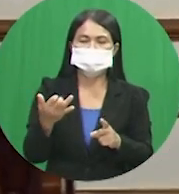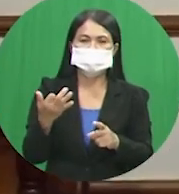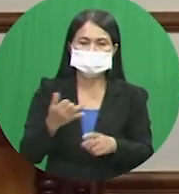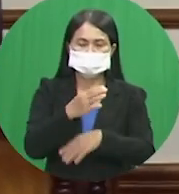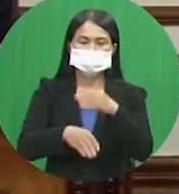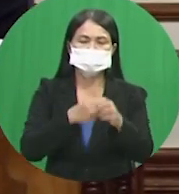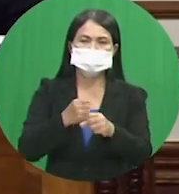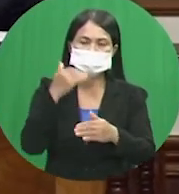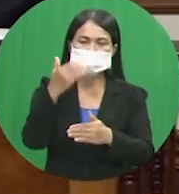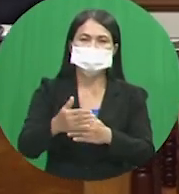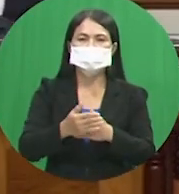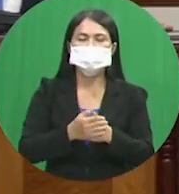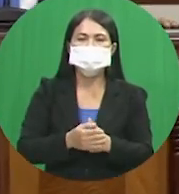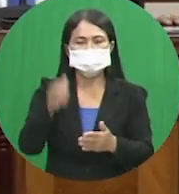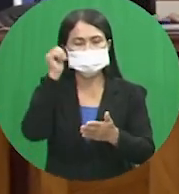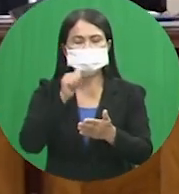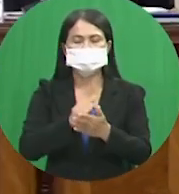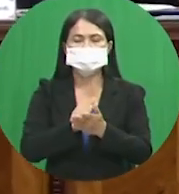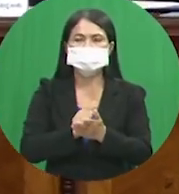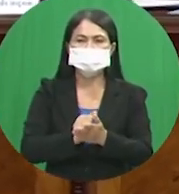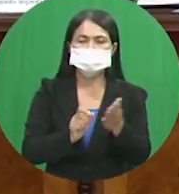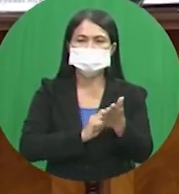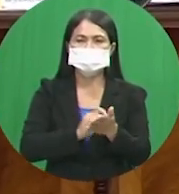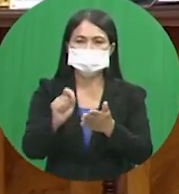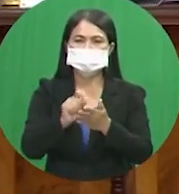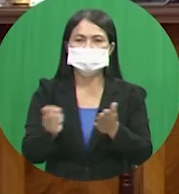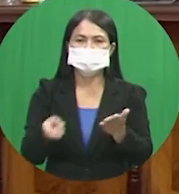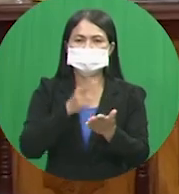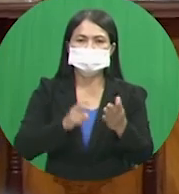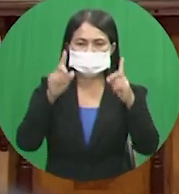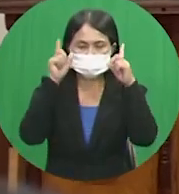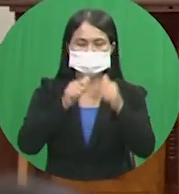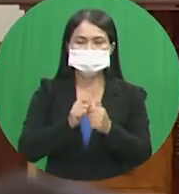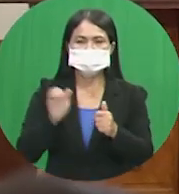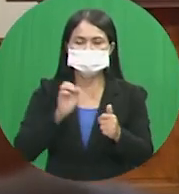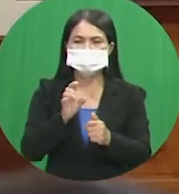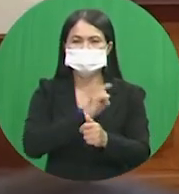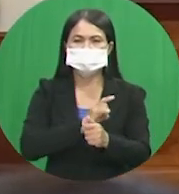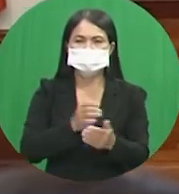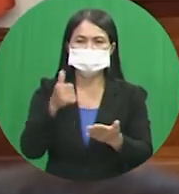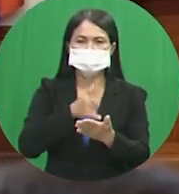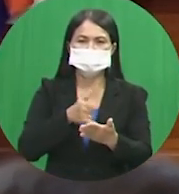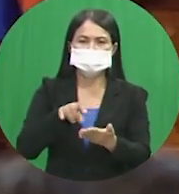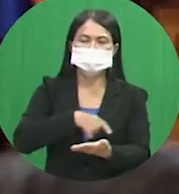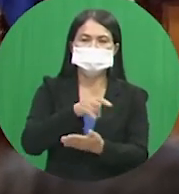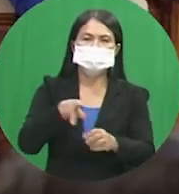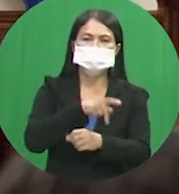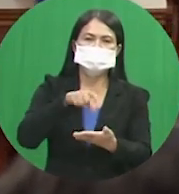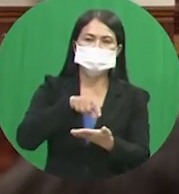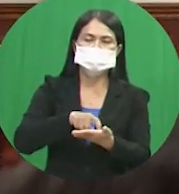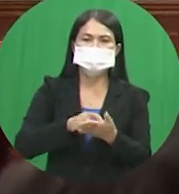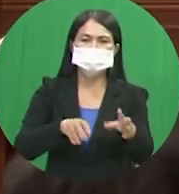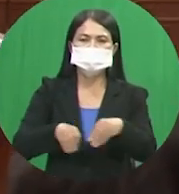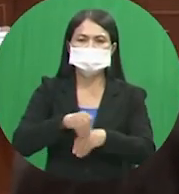នេះនឹងប្រកាសការសម្រេចអំពីសវលភាពនៃអាណត្តិរបស់អាដាមចាប់មុខជាតំណាងរាស្ត្រមណ្ឌលខេត្តកណ្ដាលចំ